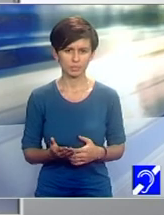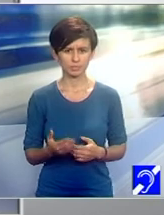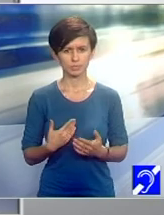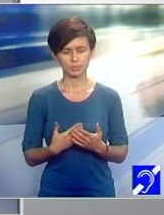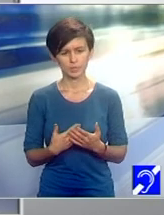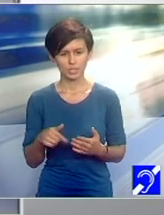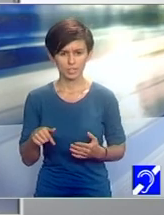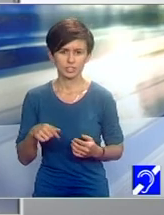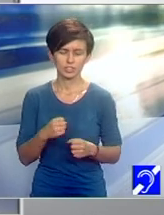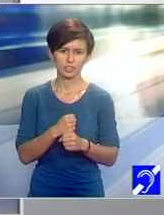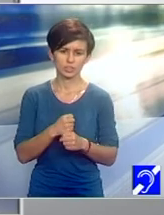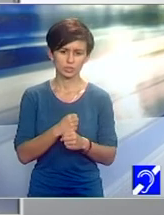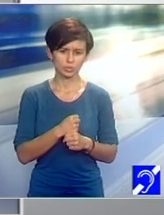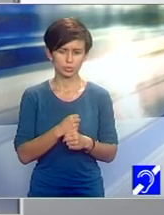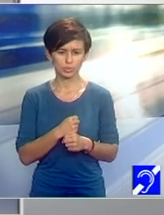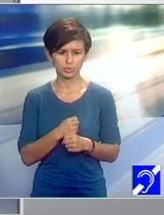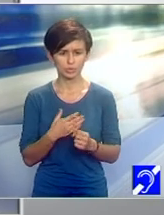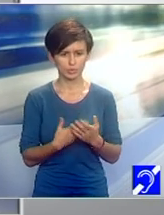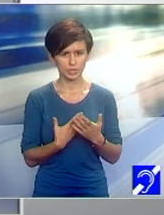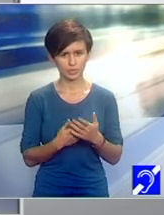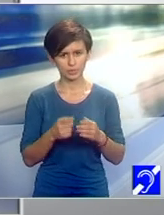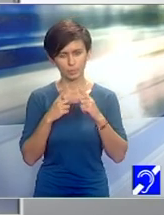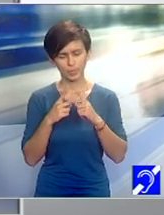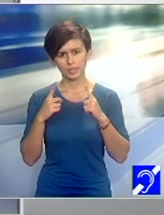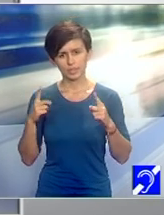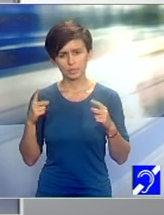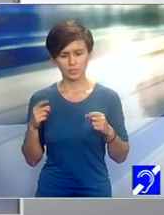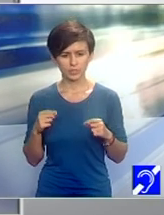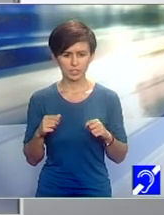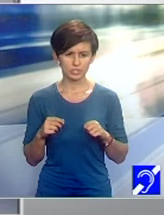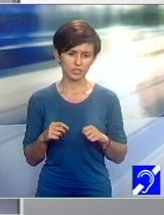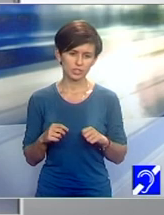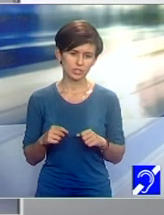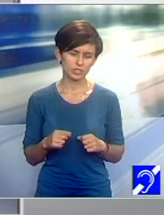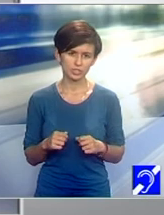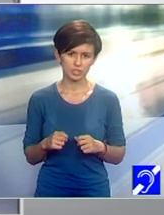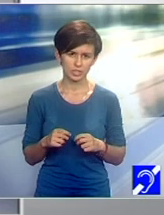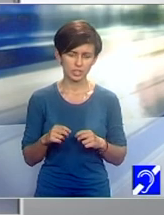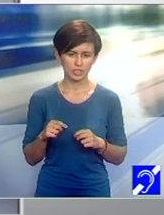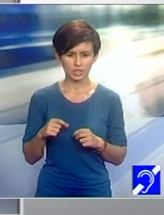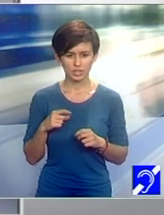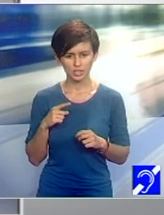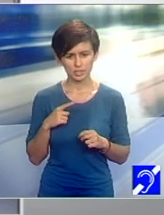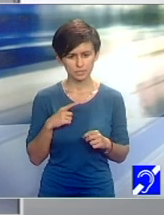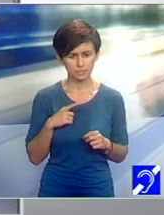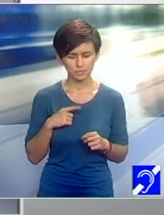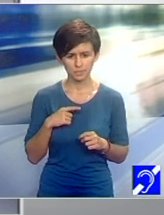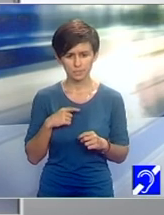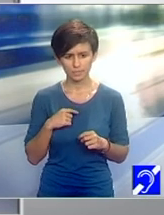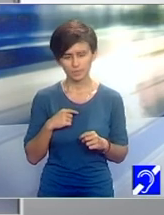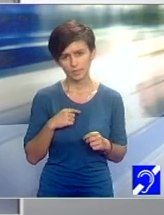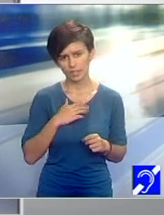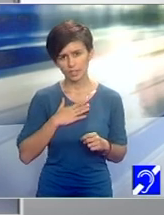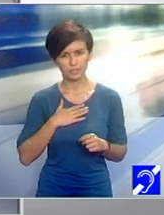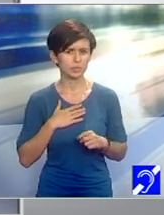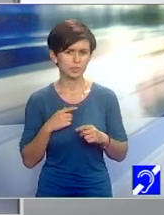nivel licență pentru învățătoare și educatoare, învățători și educatori și bărbații sunt incluși, bineînțeles, și